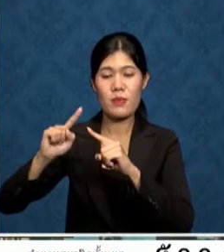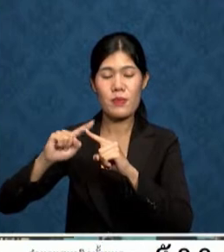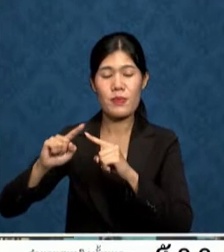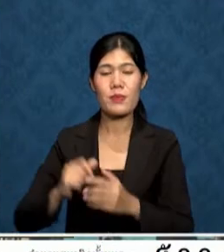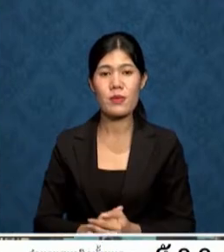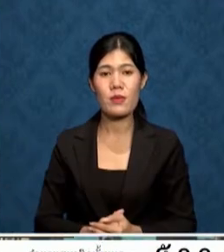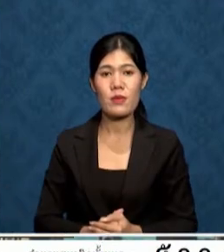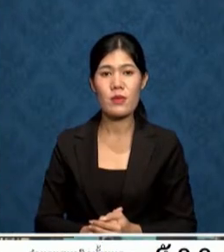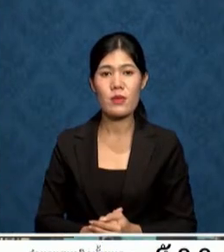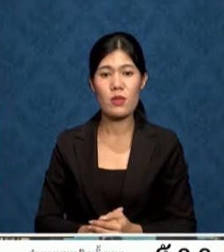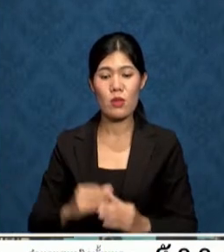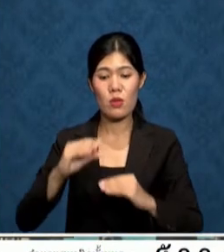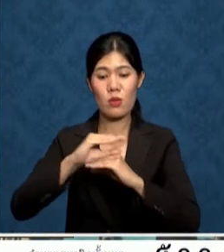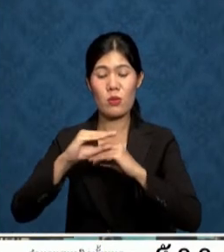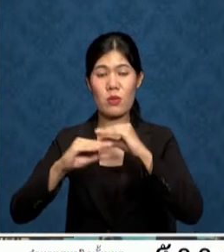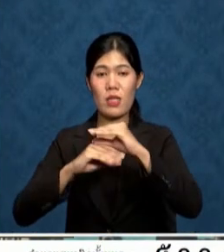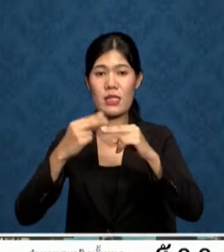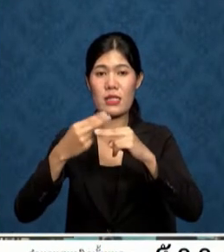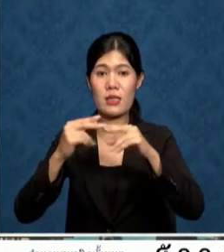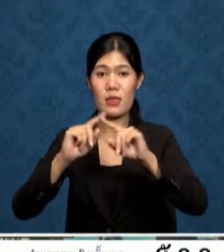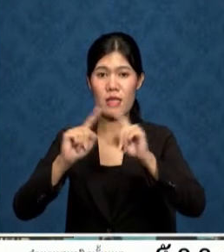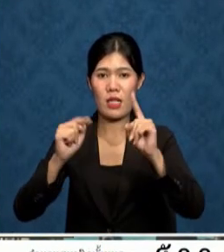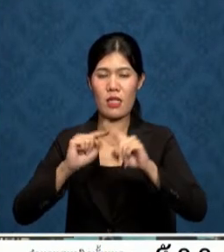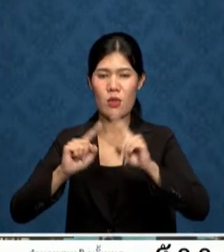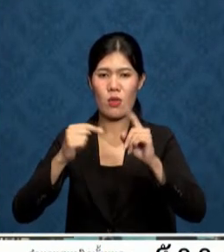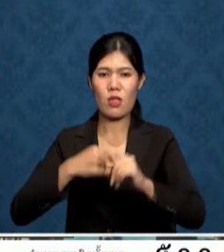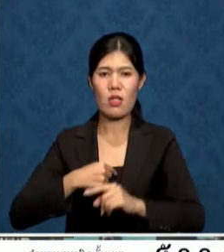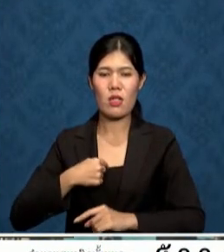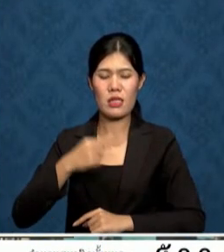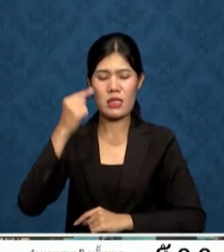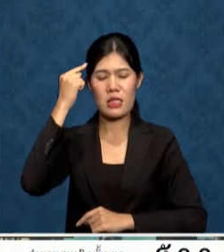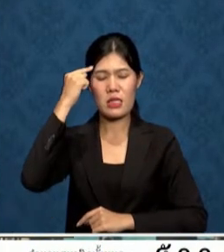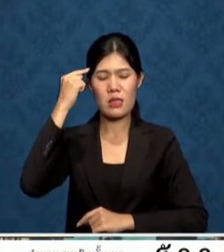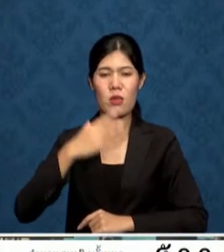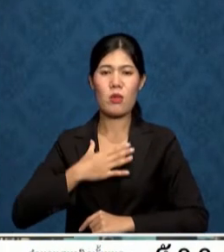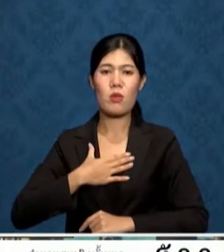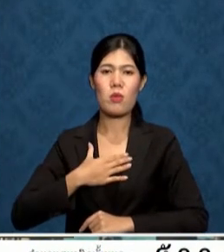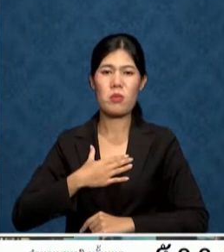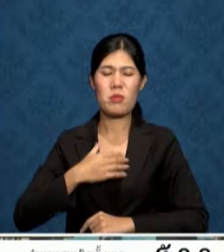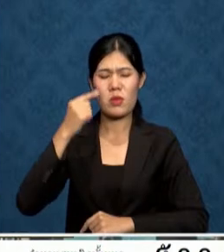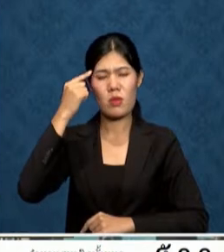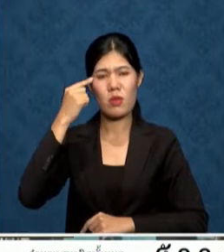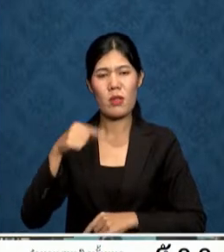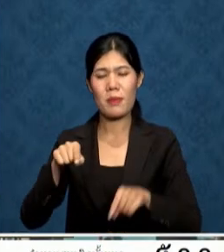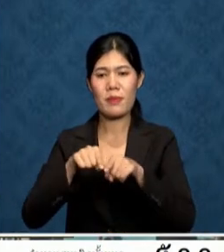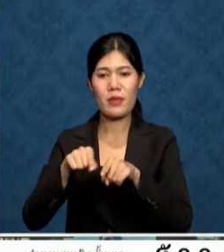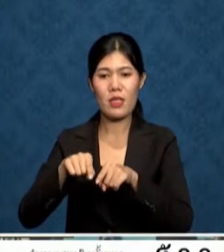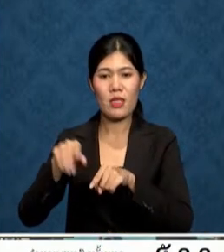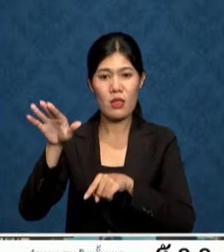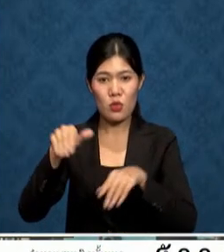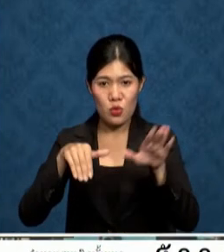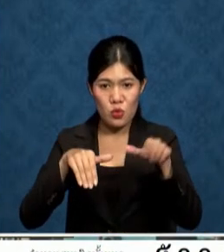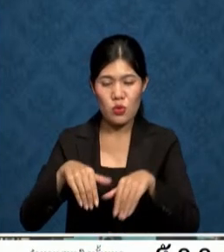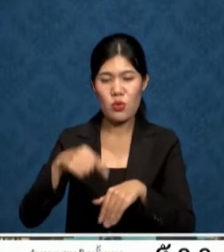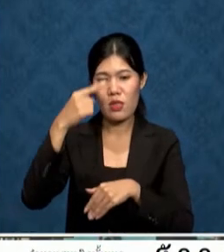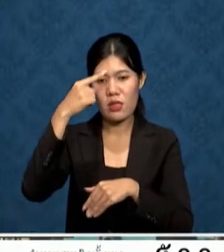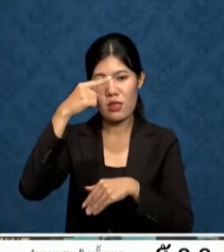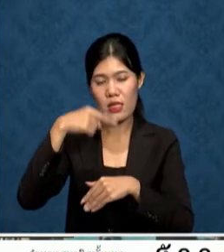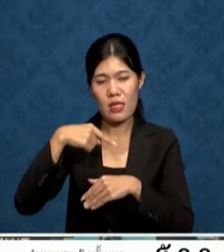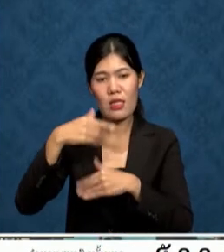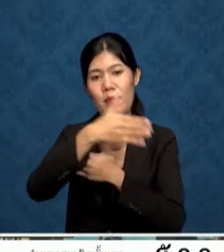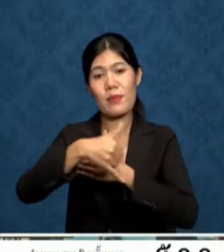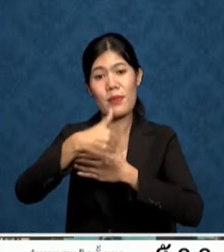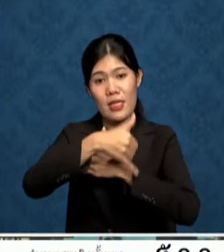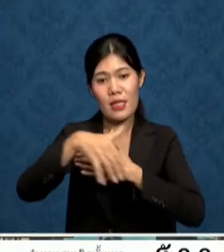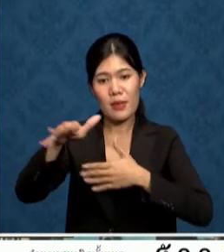นี้ชื่อดูต่างนะครับแต่ในความคิดผมนะมันก็ก็เหมือนกับการเชิญชวนนักท่องเที่ยวชาวต่างชาติมา